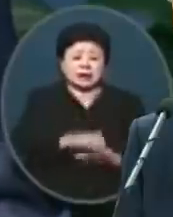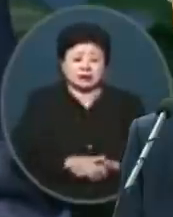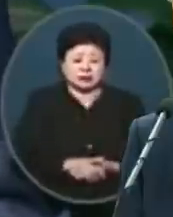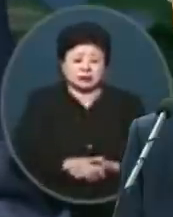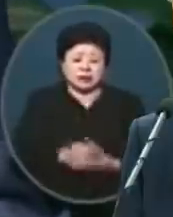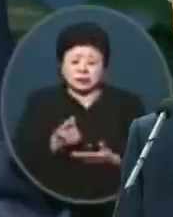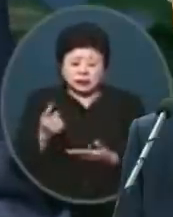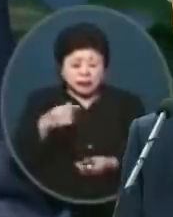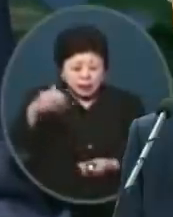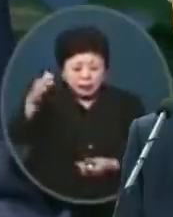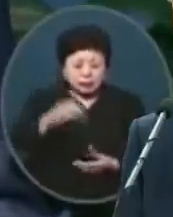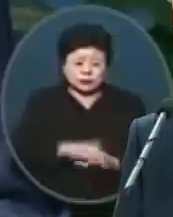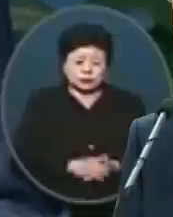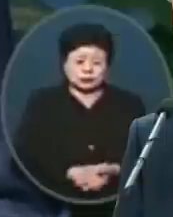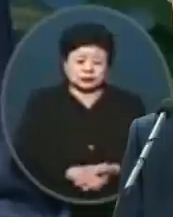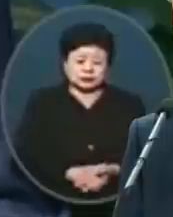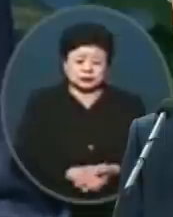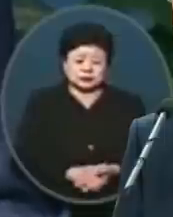교회를 떠나가고,